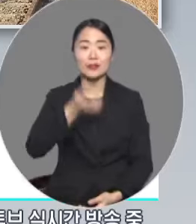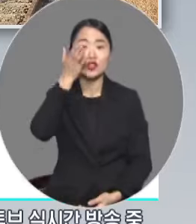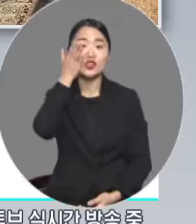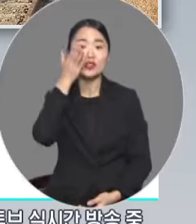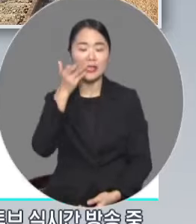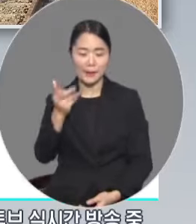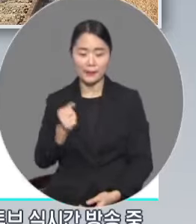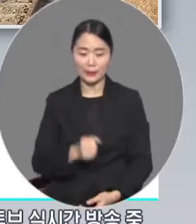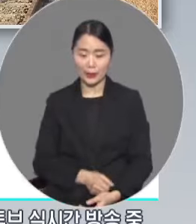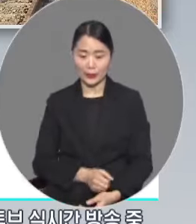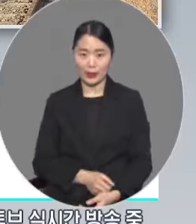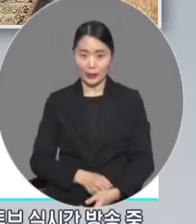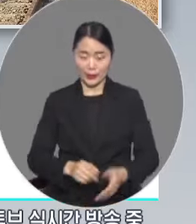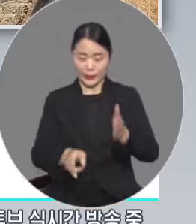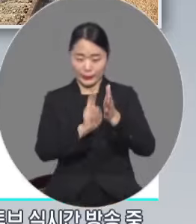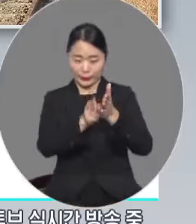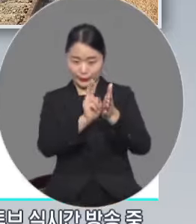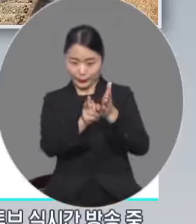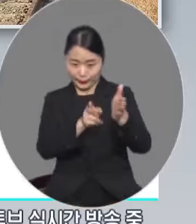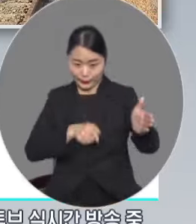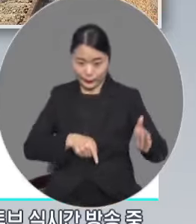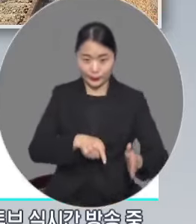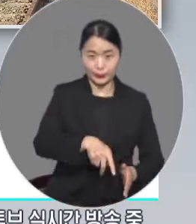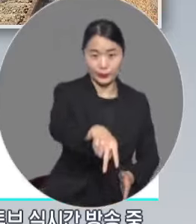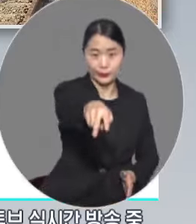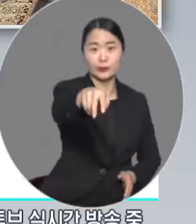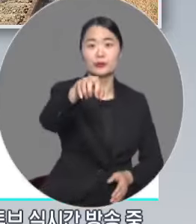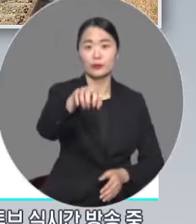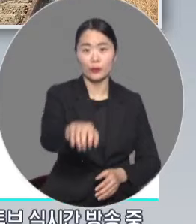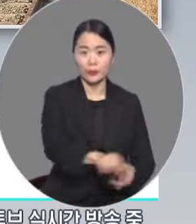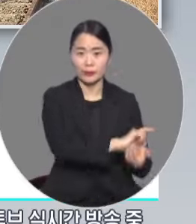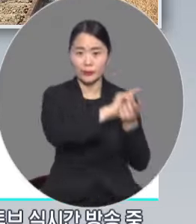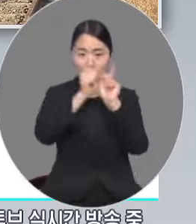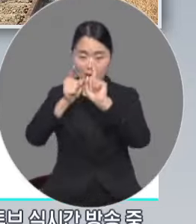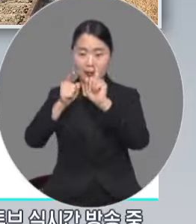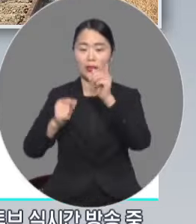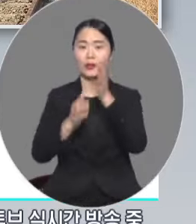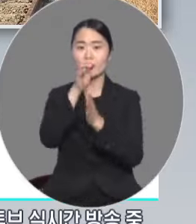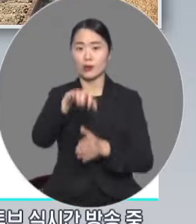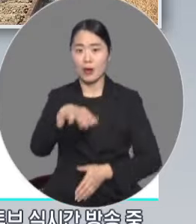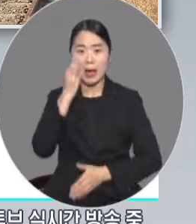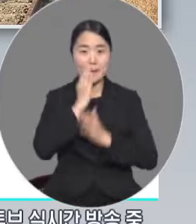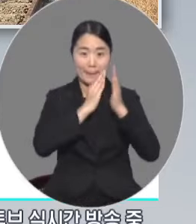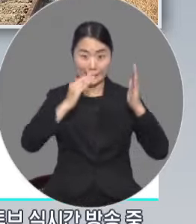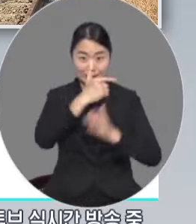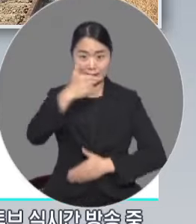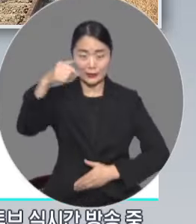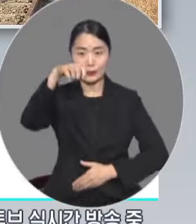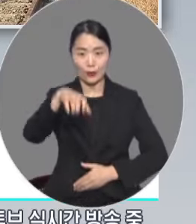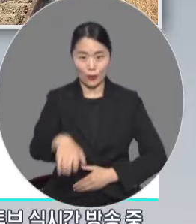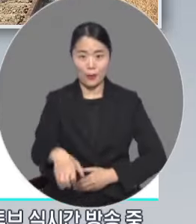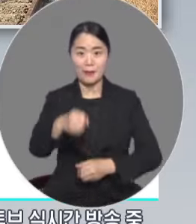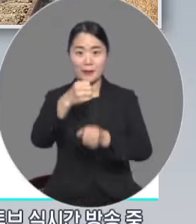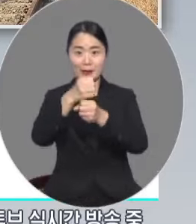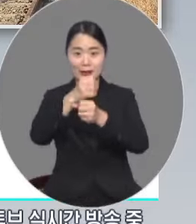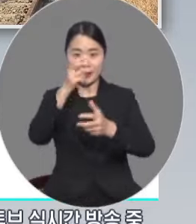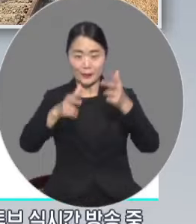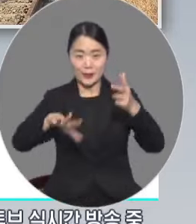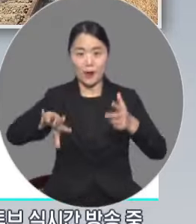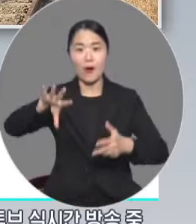울산을 관통하는 동해남부선 폐선 부지를 거대한 도시 숲으로 꾸미는 사업이 첫 결실을